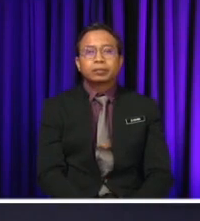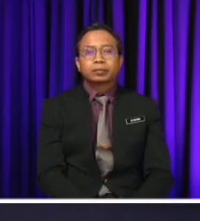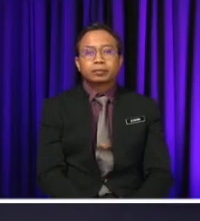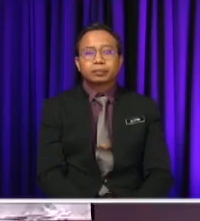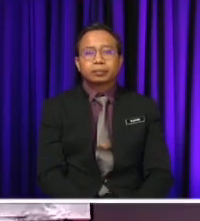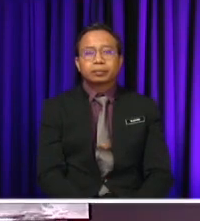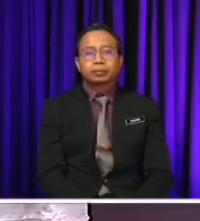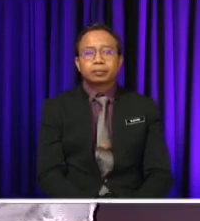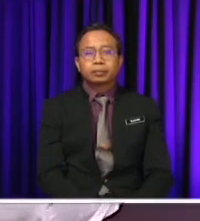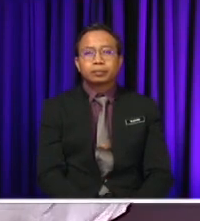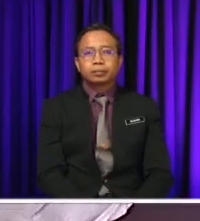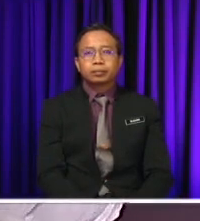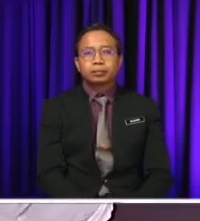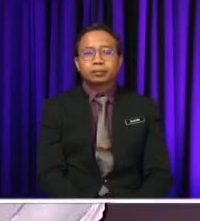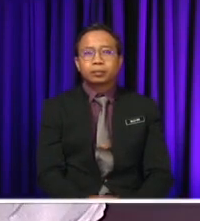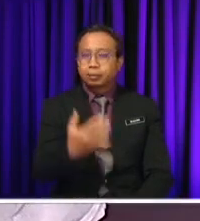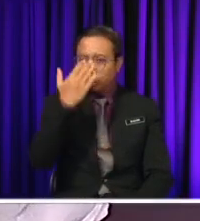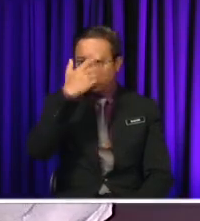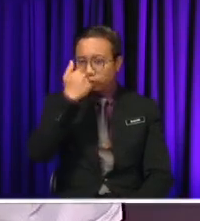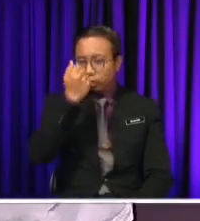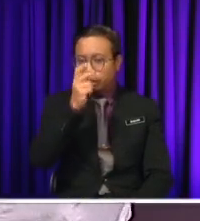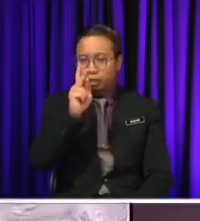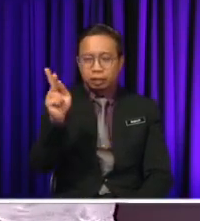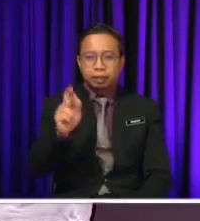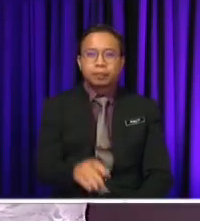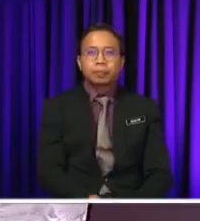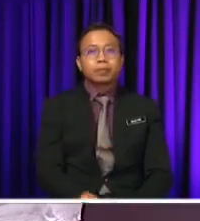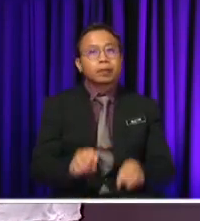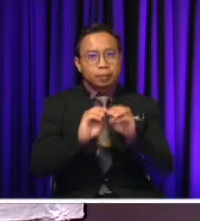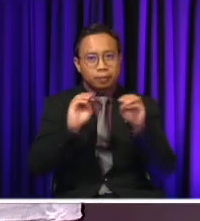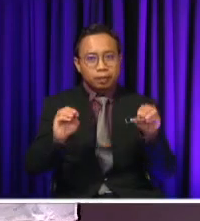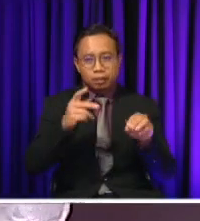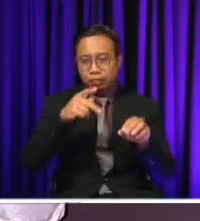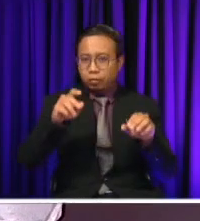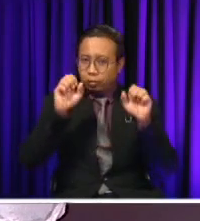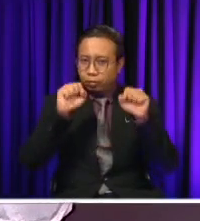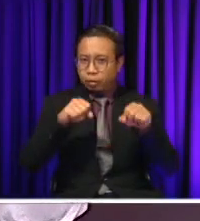sofa dia cantik kan dijadikan Legend